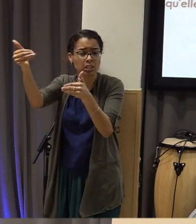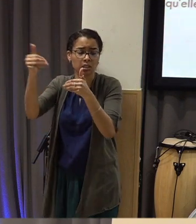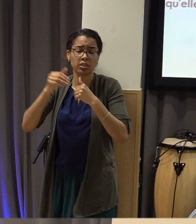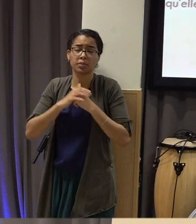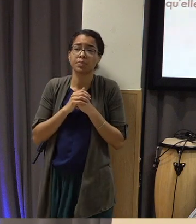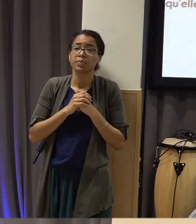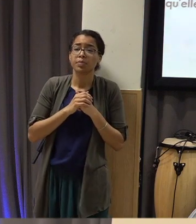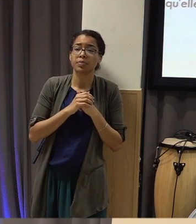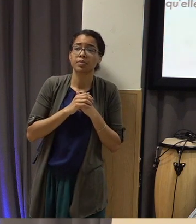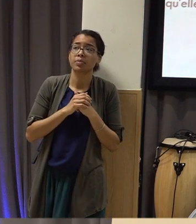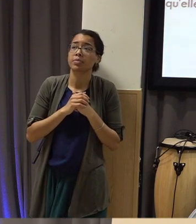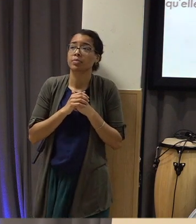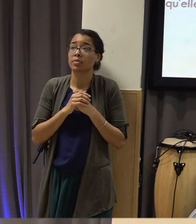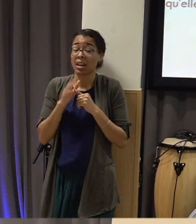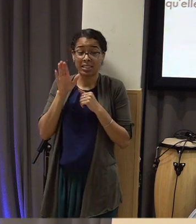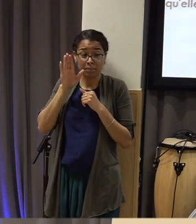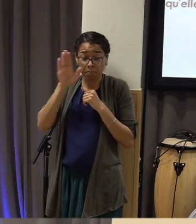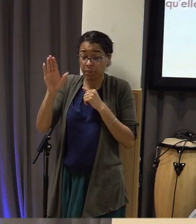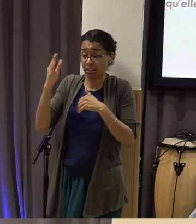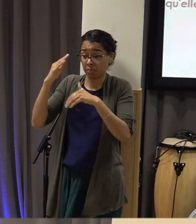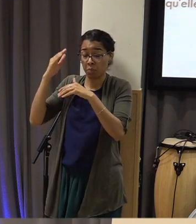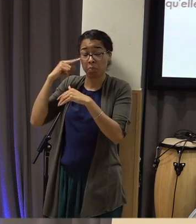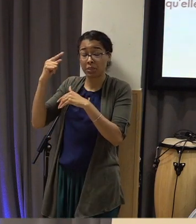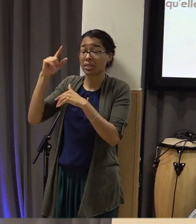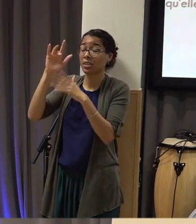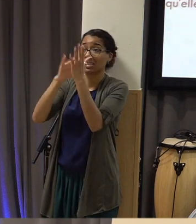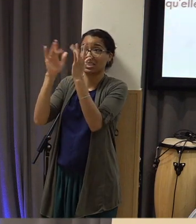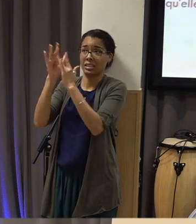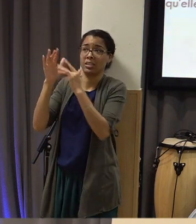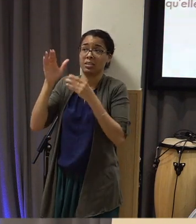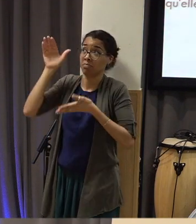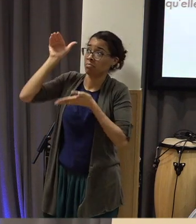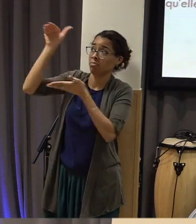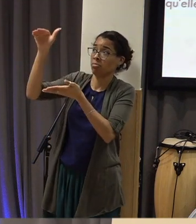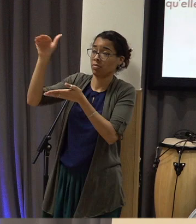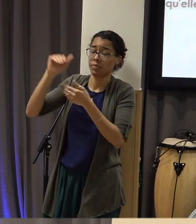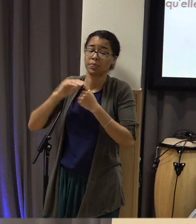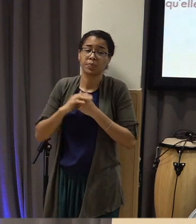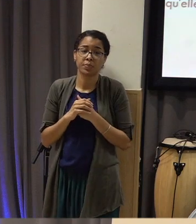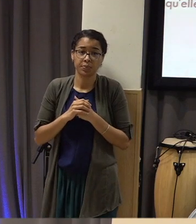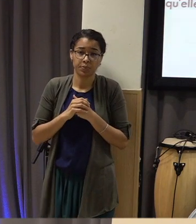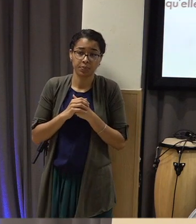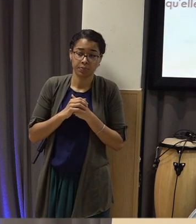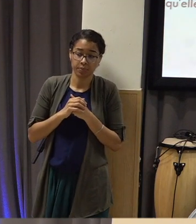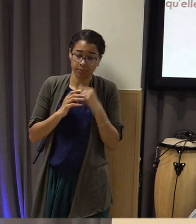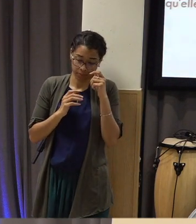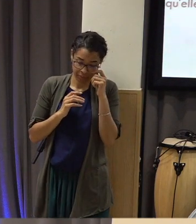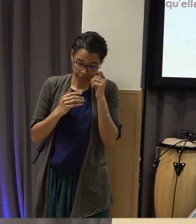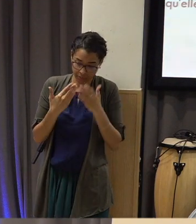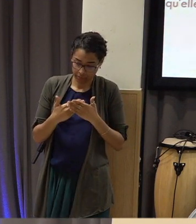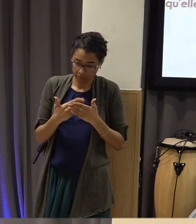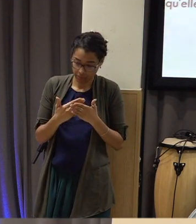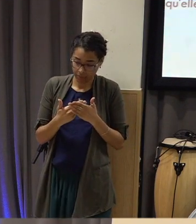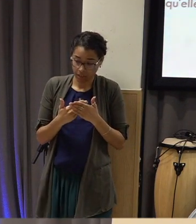appartenant à Dieu, une chose appartenant à Christ, la condition la plus glorieuse, et il est généralement traduit